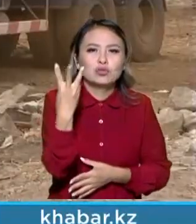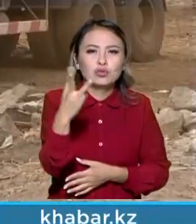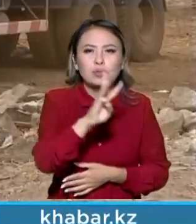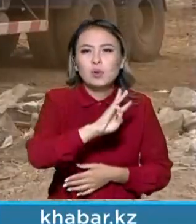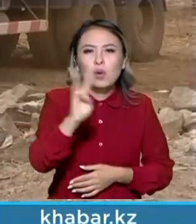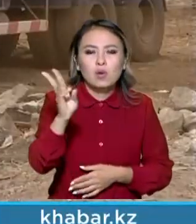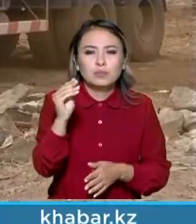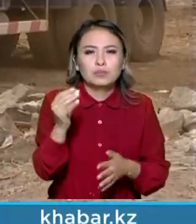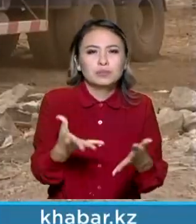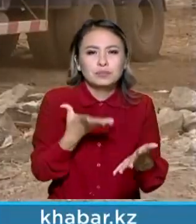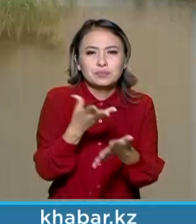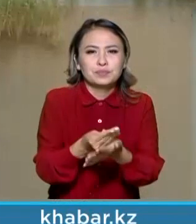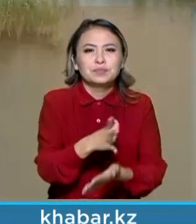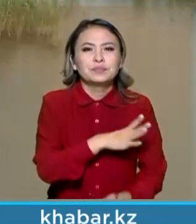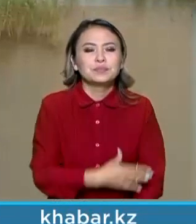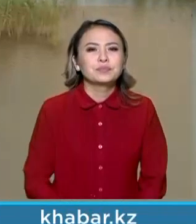миллион теңге бөлінді.